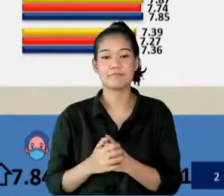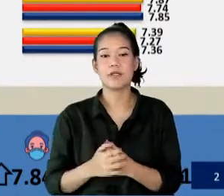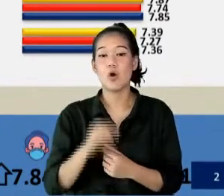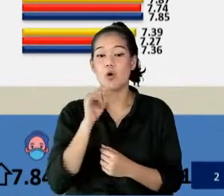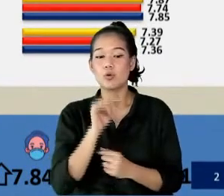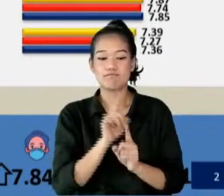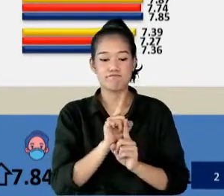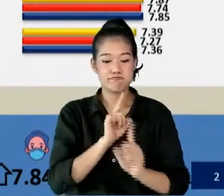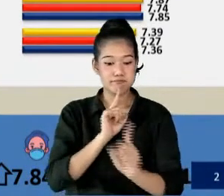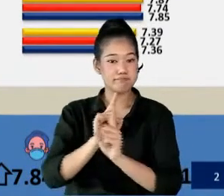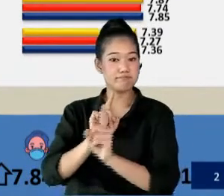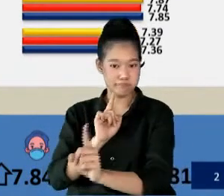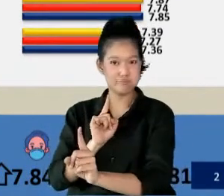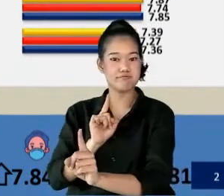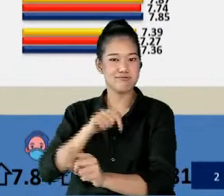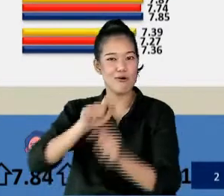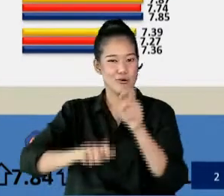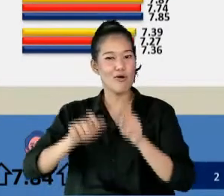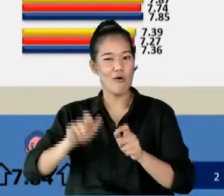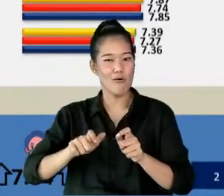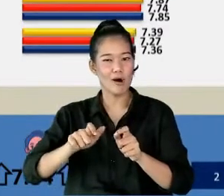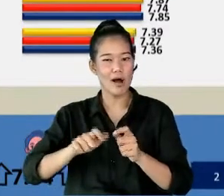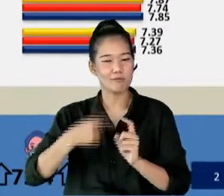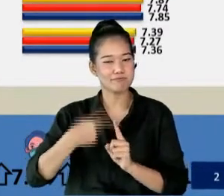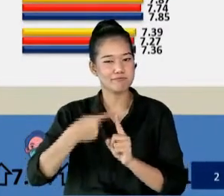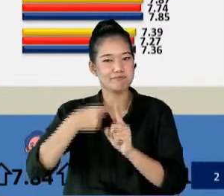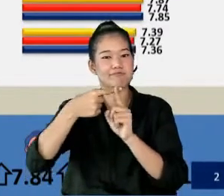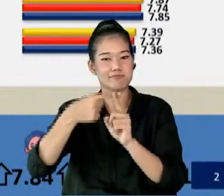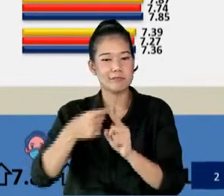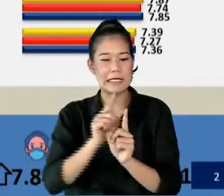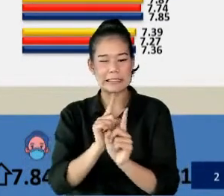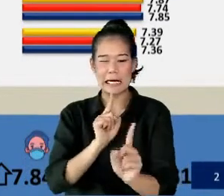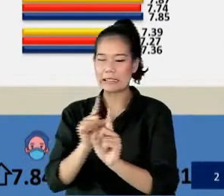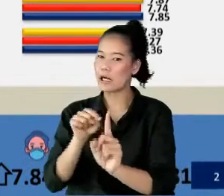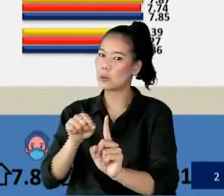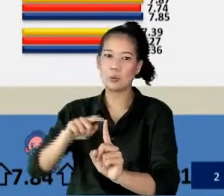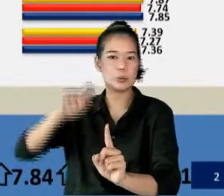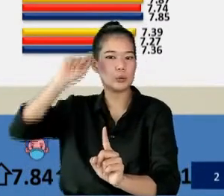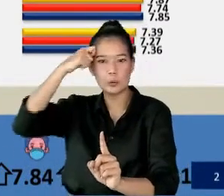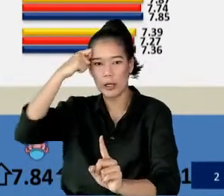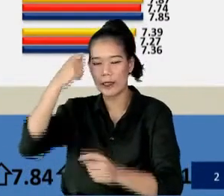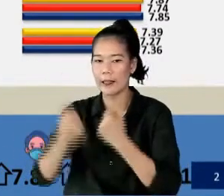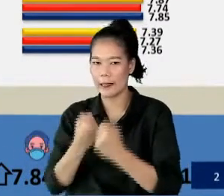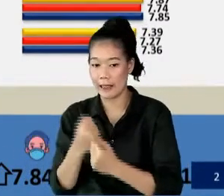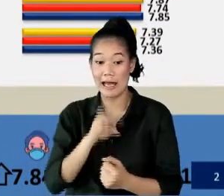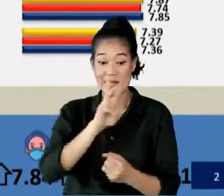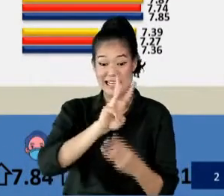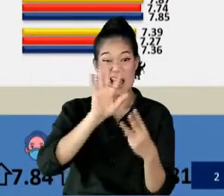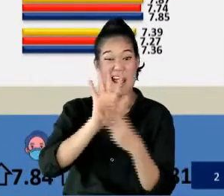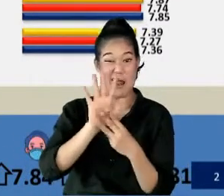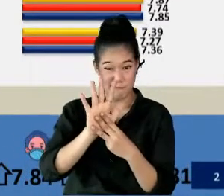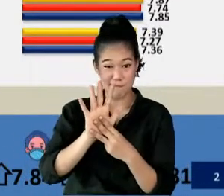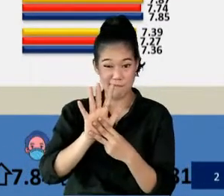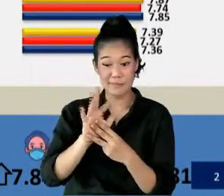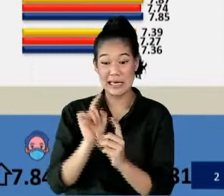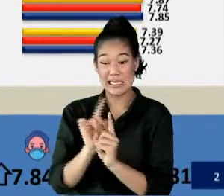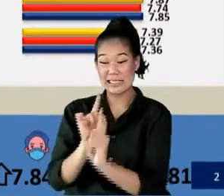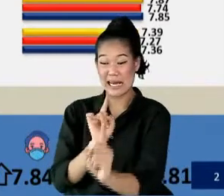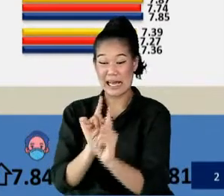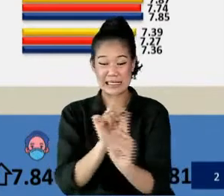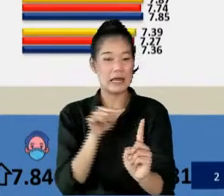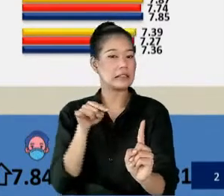kepatuhan untuk menjaga jarak juga naik. Ya, menjaga jarak ini termasuk hal yang paling sulit. Jadi dari 3M itu menjaga jarak